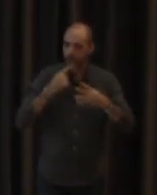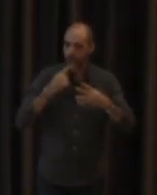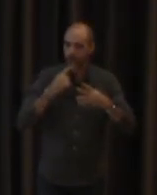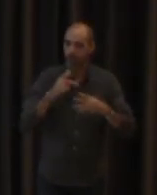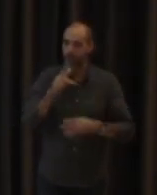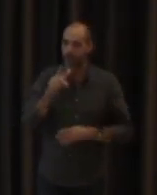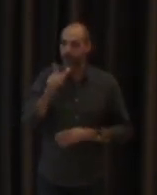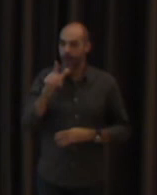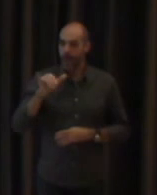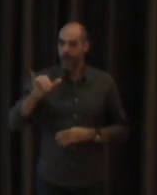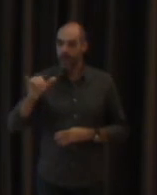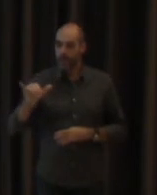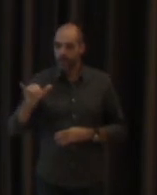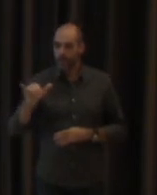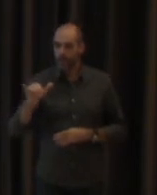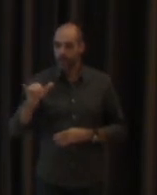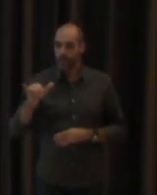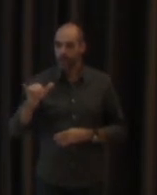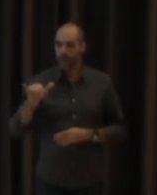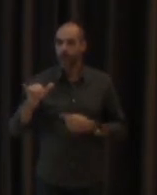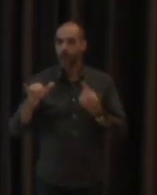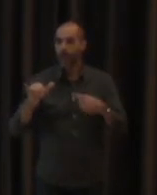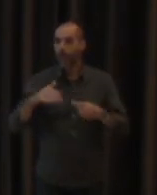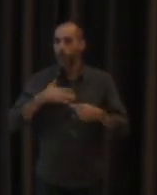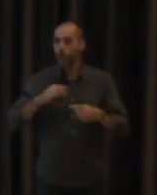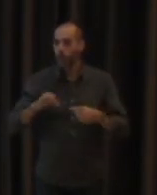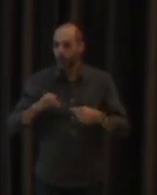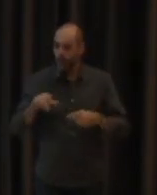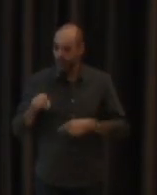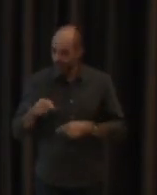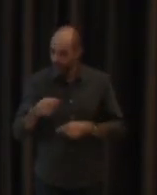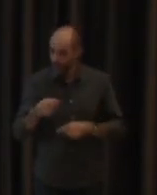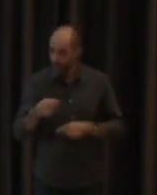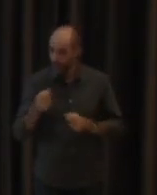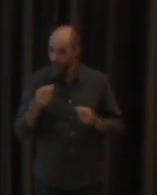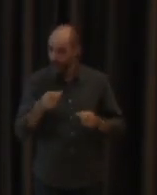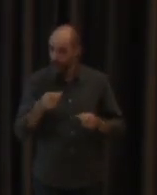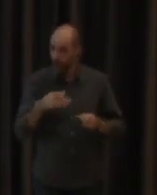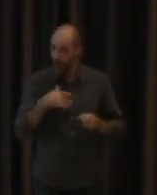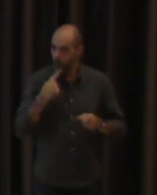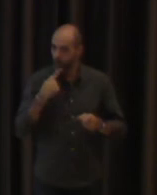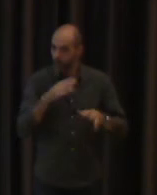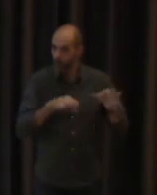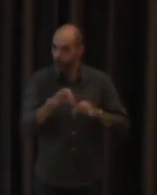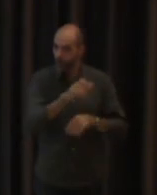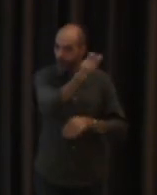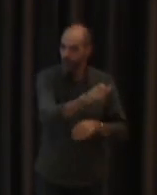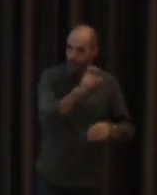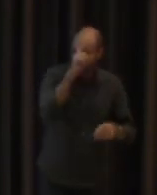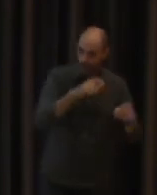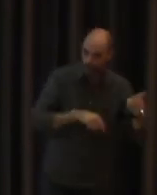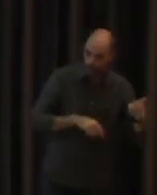li també pot aparèixer aquí, tot i ser un pronom datatiu, per referir-se al nom del personatge. I